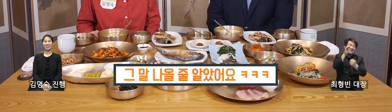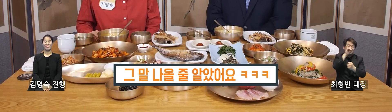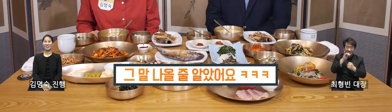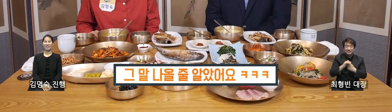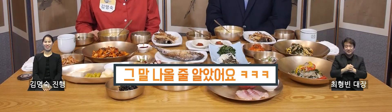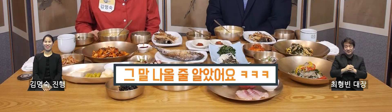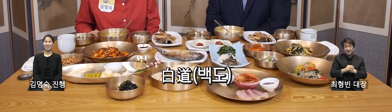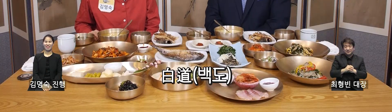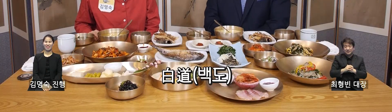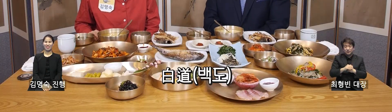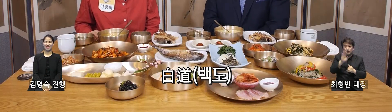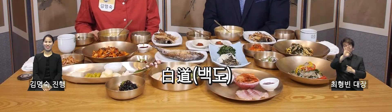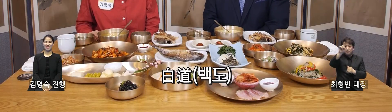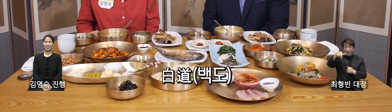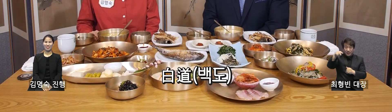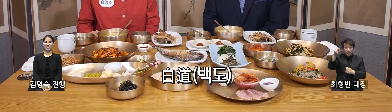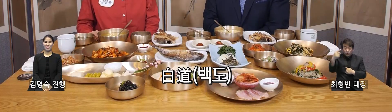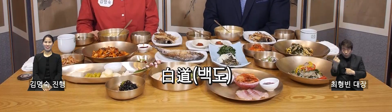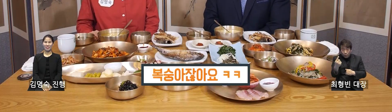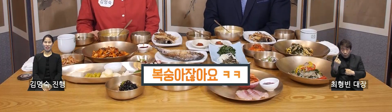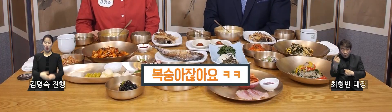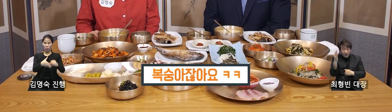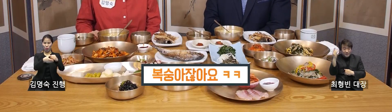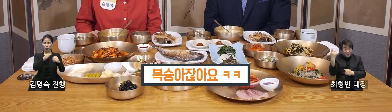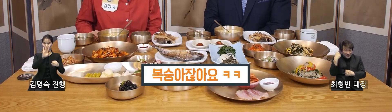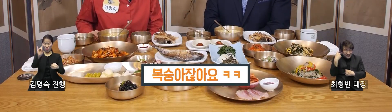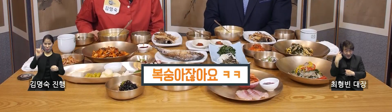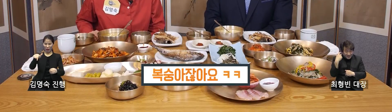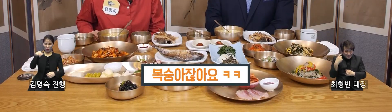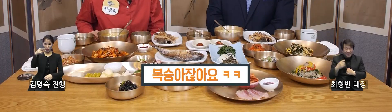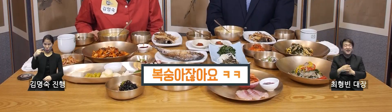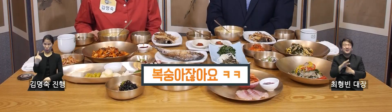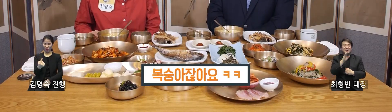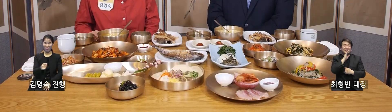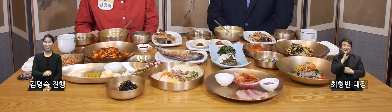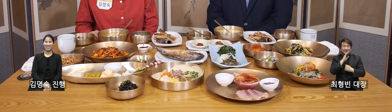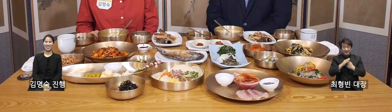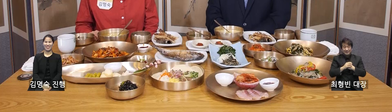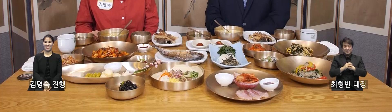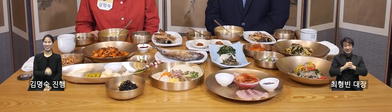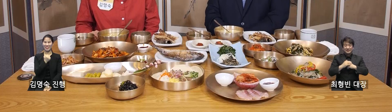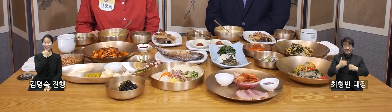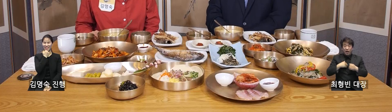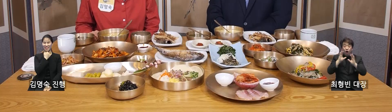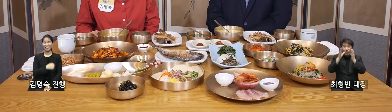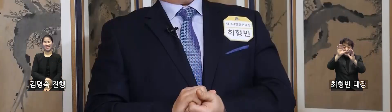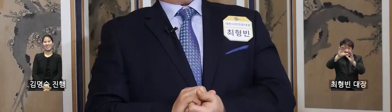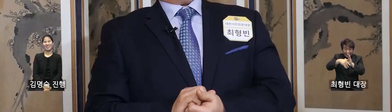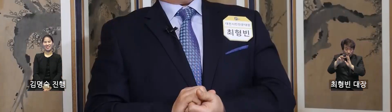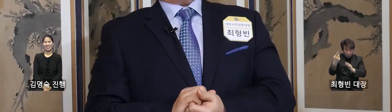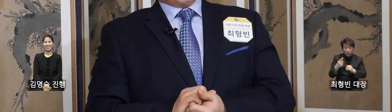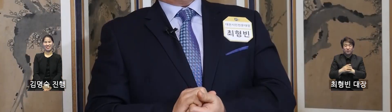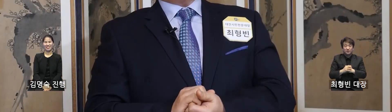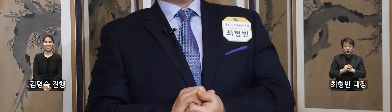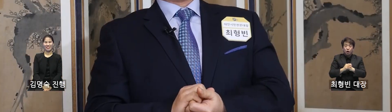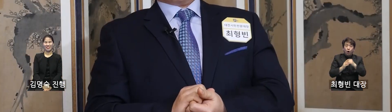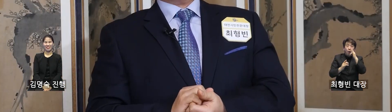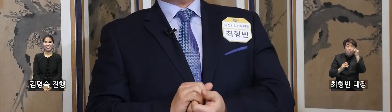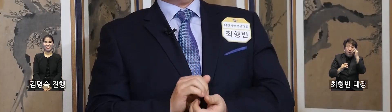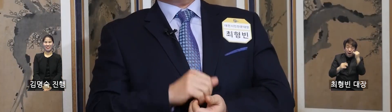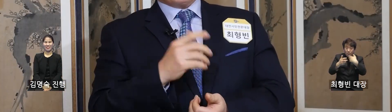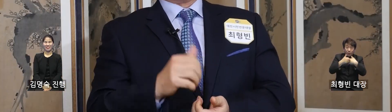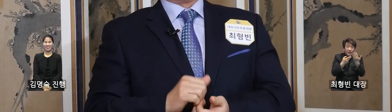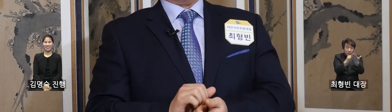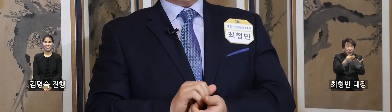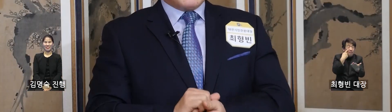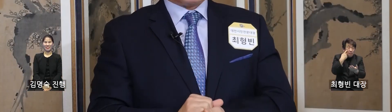예를 다음에 또 백도는 들어보셨어요 폭소 팩스 꺼 줘 우리 어초 어렸을때도 에 엄마 엄마도 좀